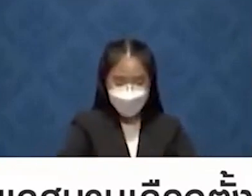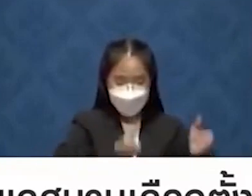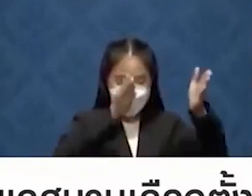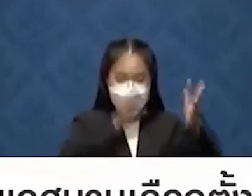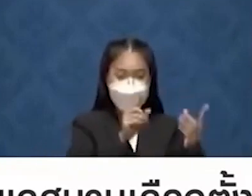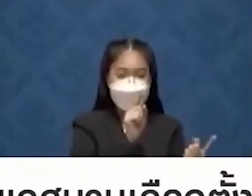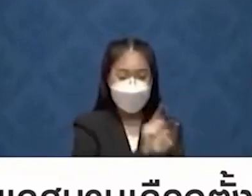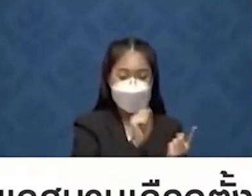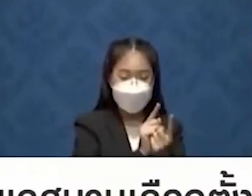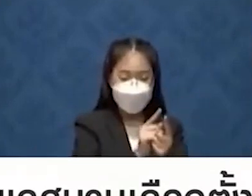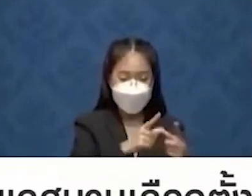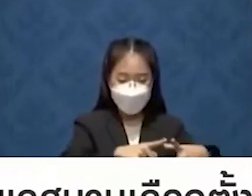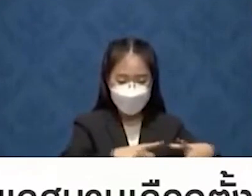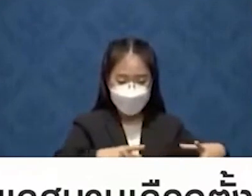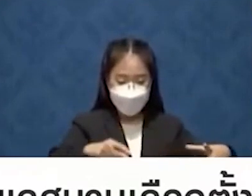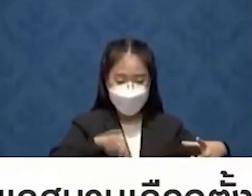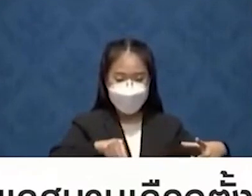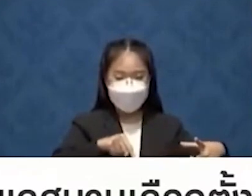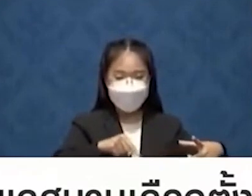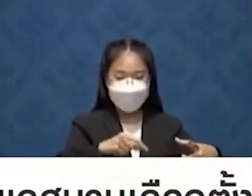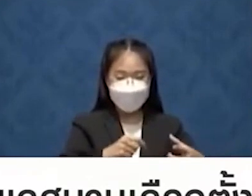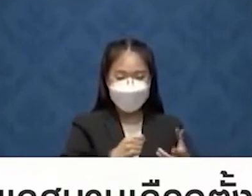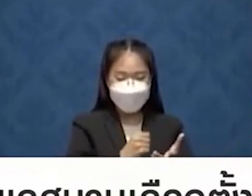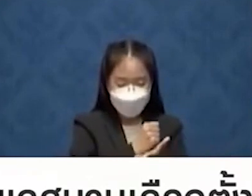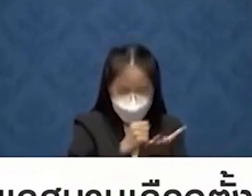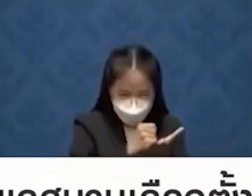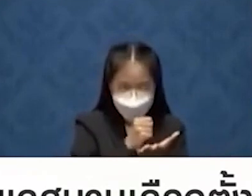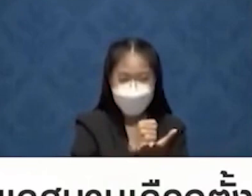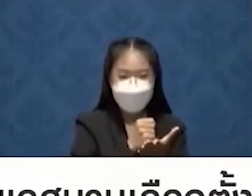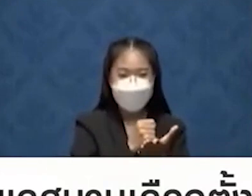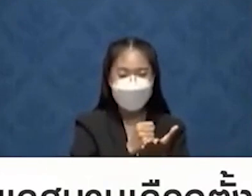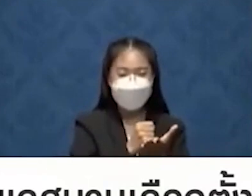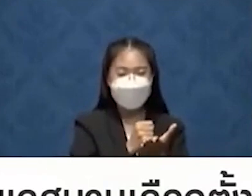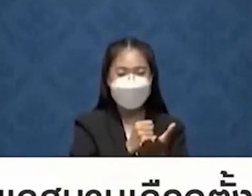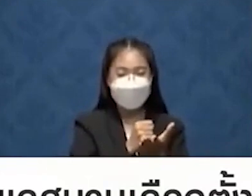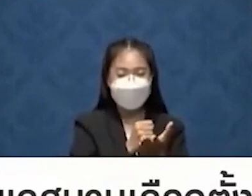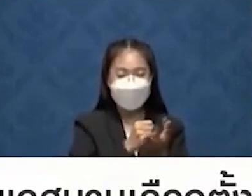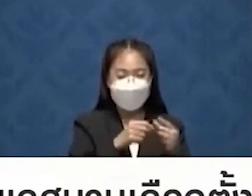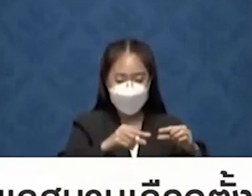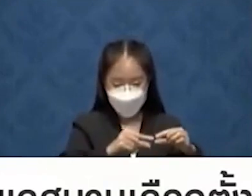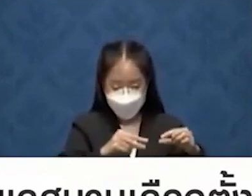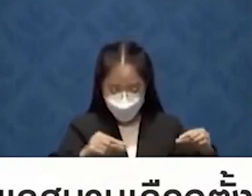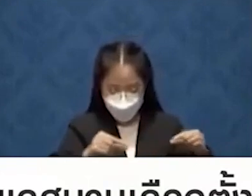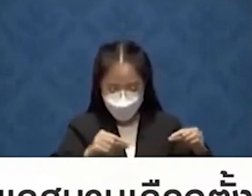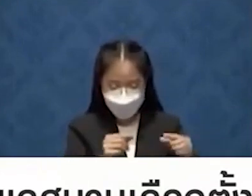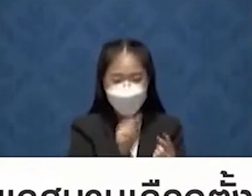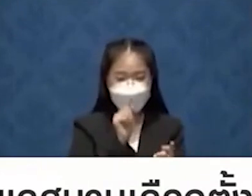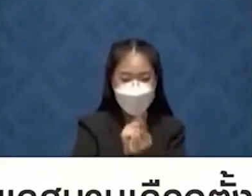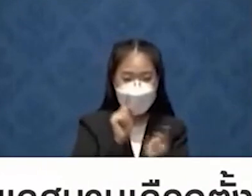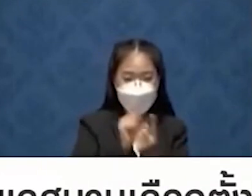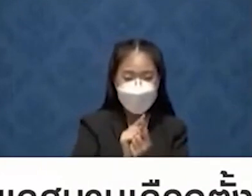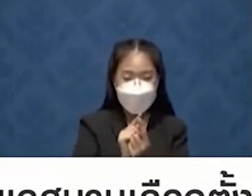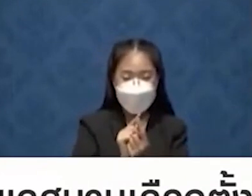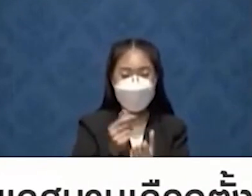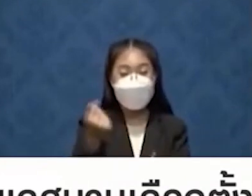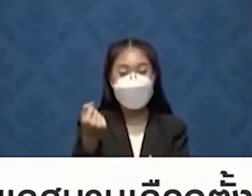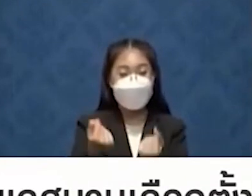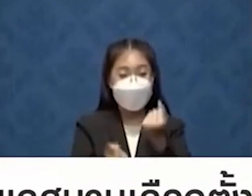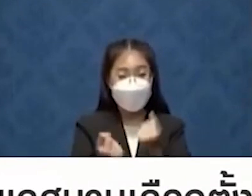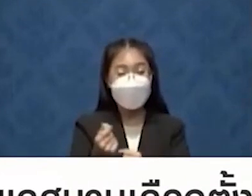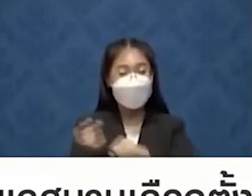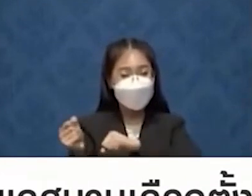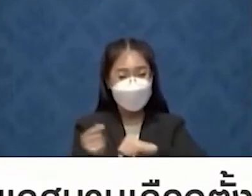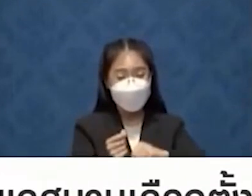ของนักการเมืองเป็นผู้ถือหุ้นใหญ่อย่างเง ี ้ยไม่พูดถึงเลยนะแต่มีสไลด์นะสไลด์